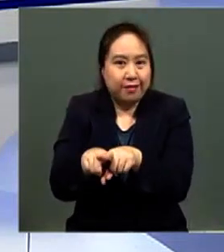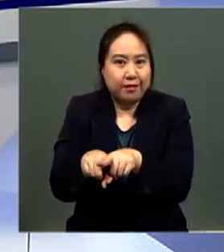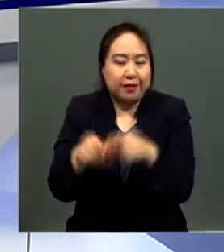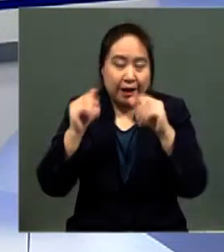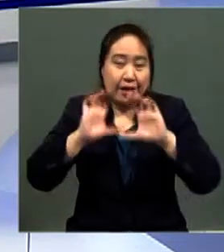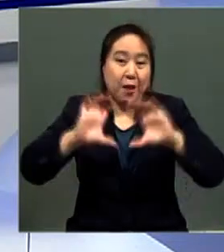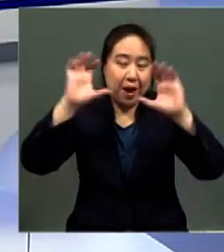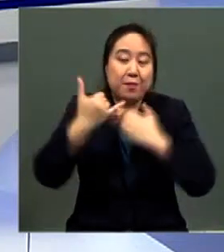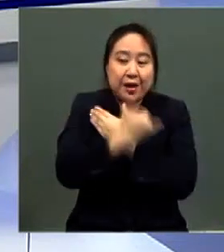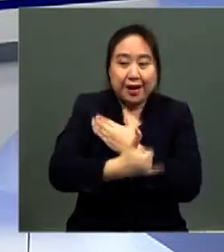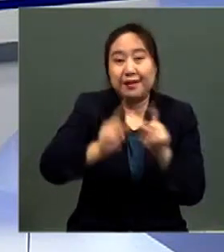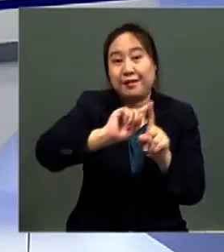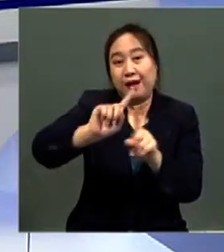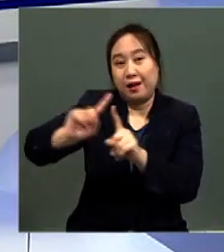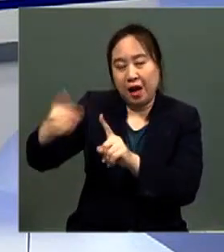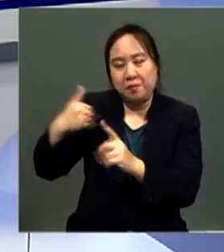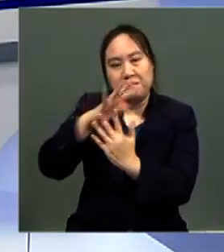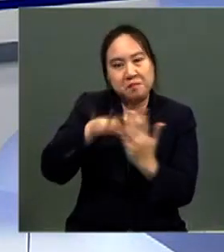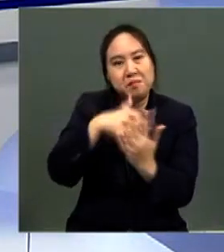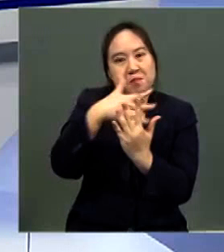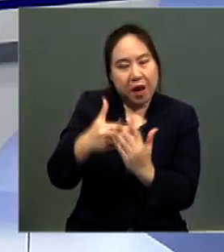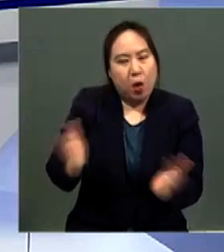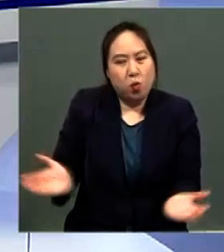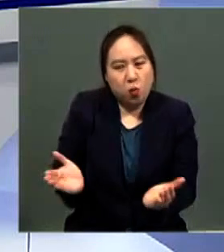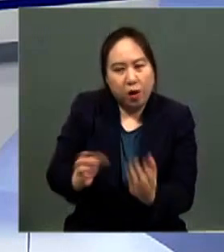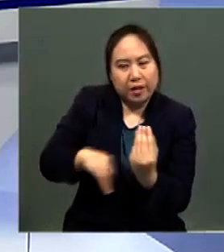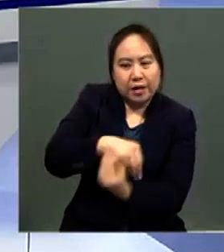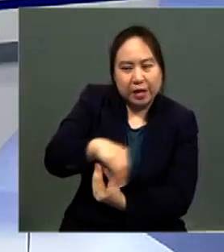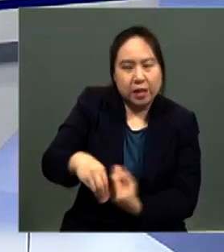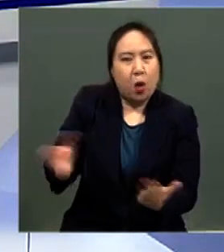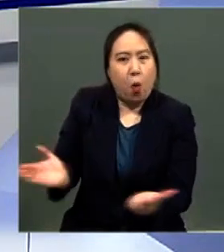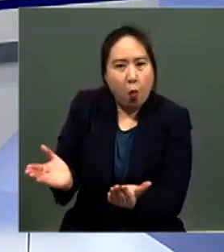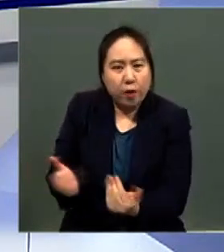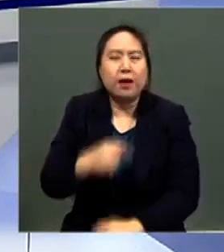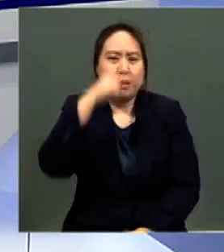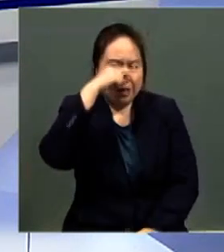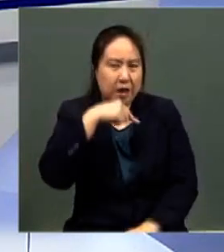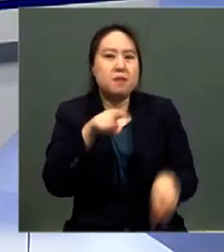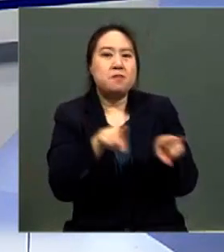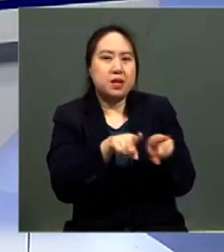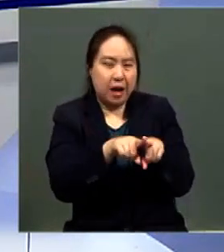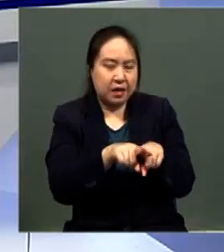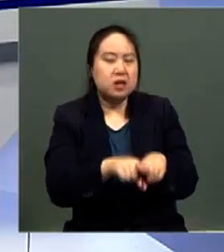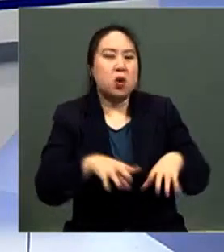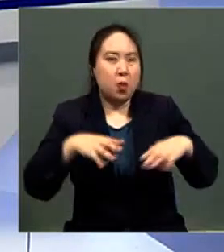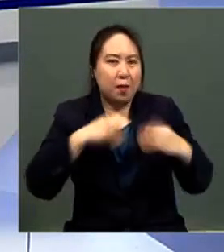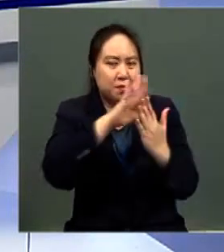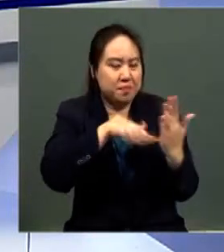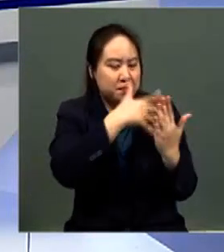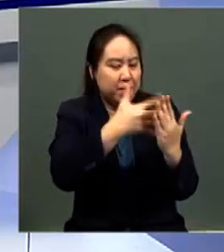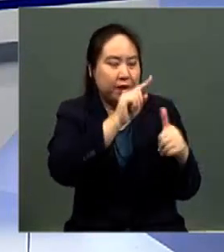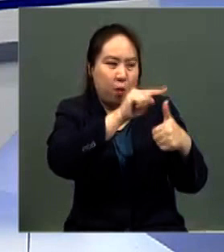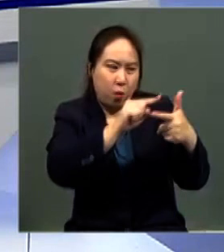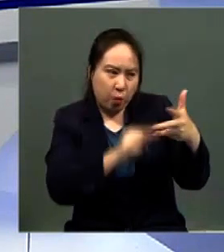าลเองของแต่ละประเทศเนี่ยก็มีมาตรการออกมาเพื่อจะพยุงเศรษฐกิจบ้านเราเองต้องยอมรับนะคะว่ามีหลากหลายมาตรการที่ออกมา